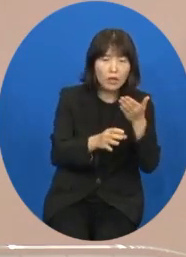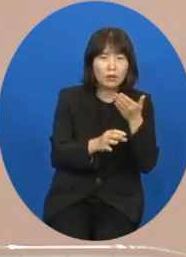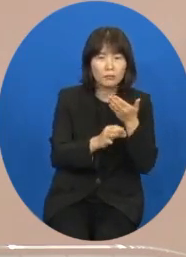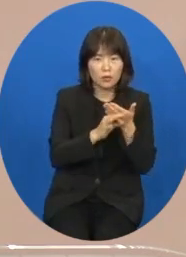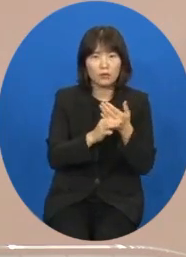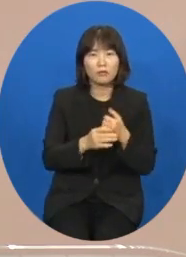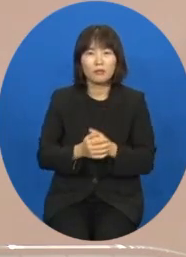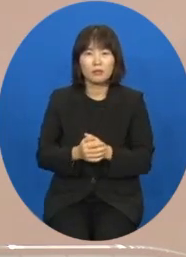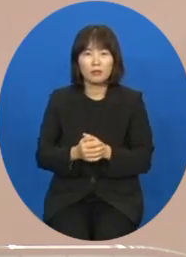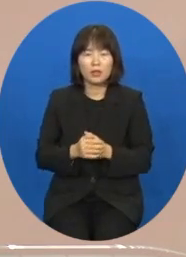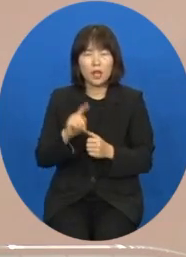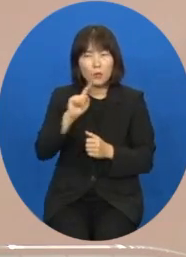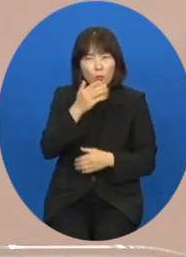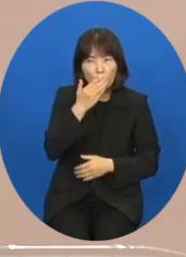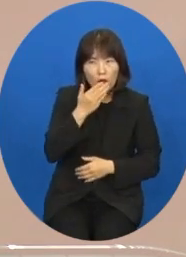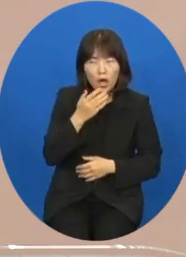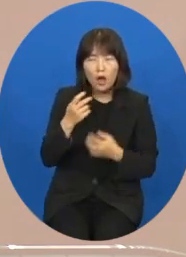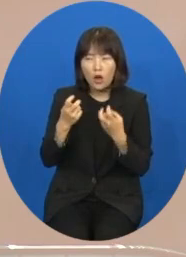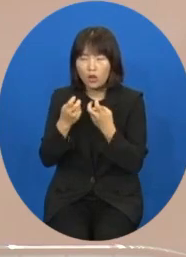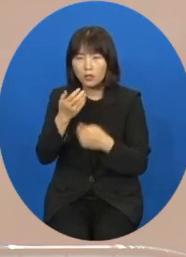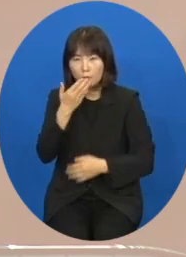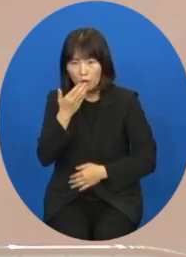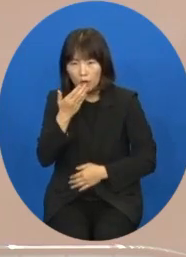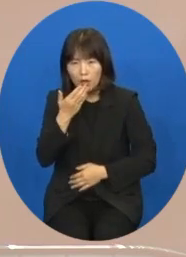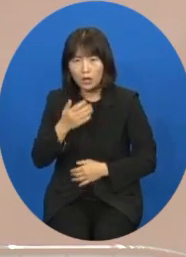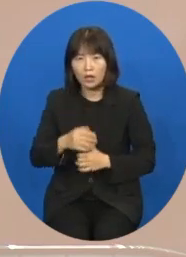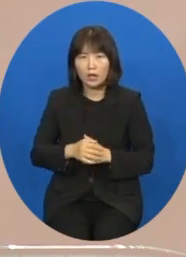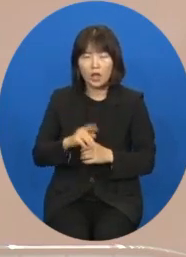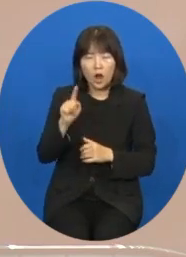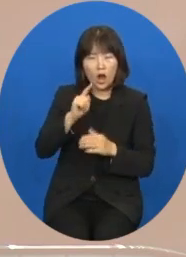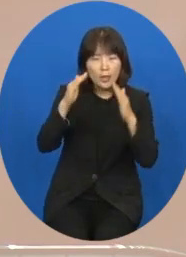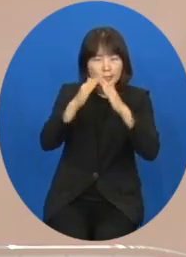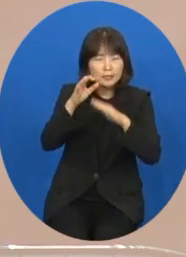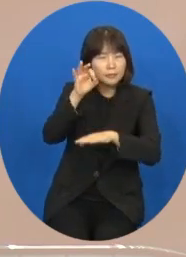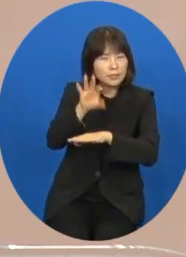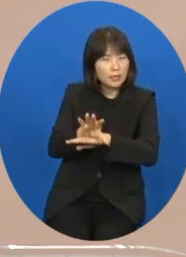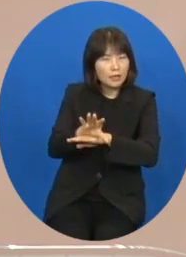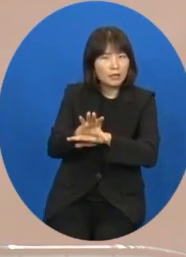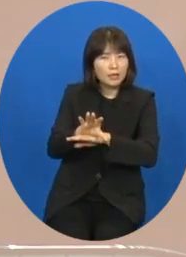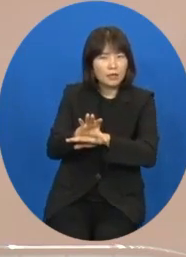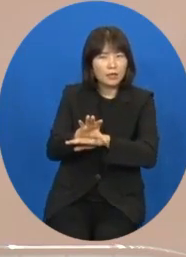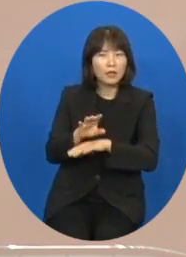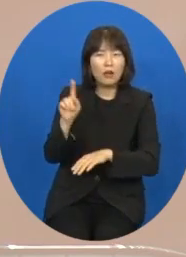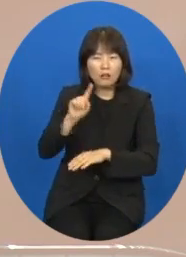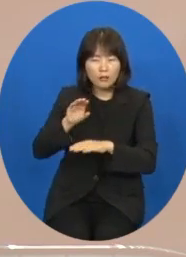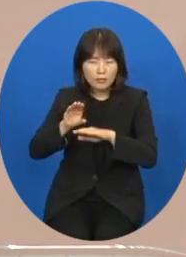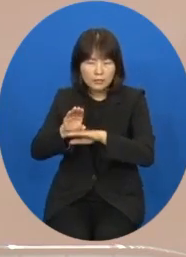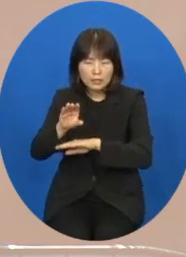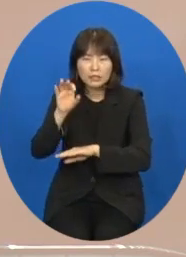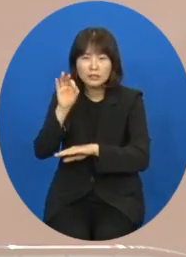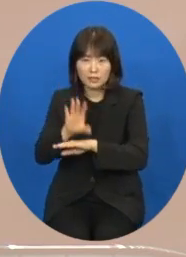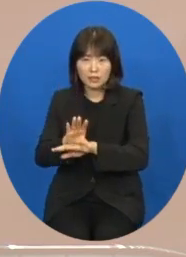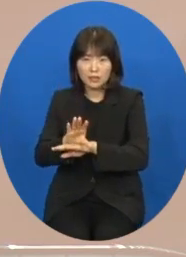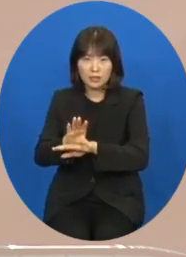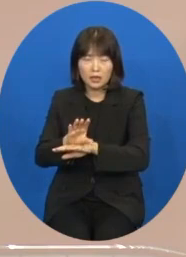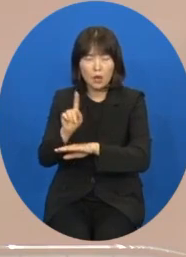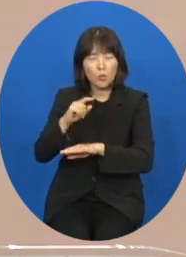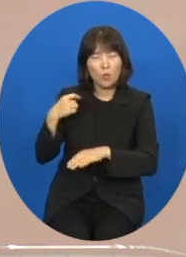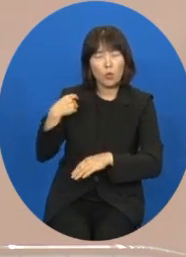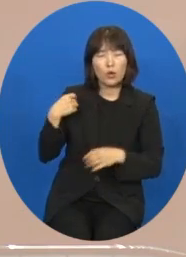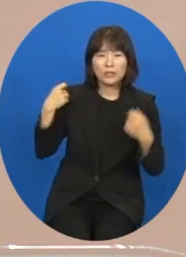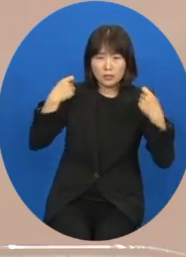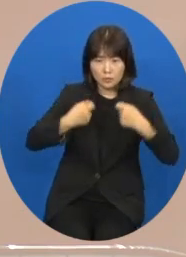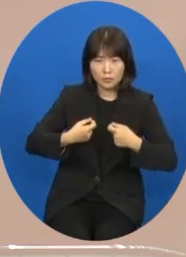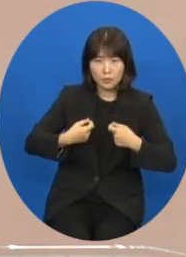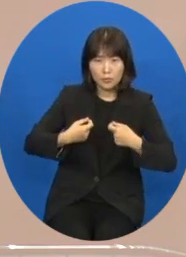먹을까? 어떻게 먹을까? 어떤 집을 살까? 어떤 차를 살까? 무슨 옷을